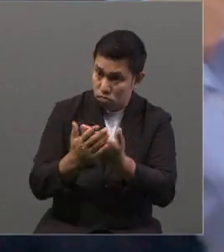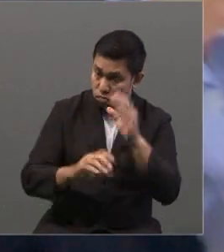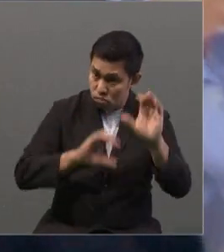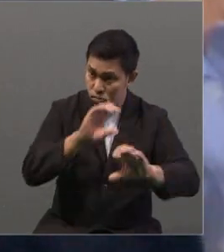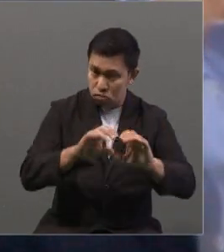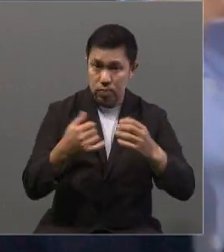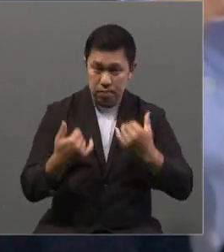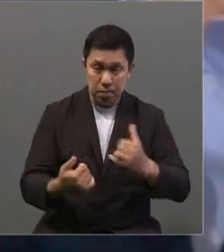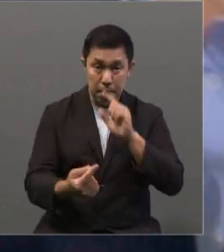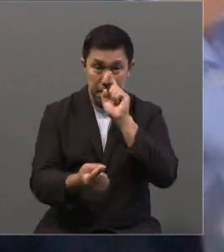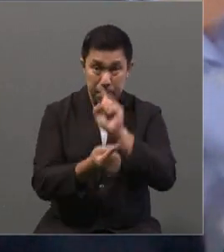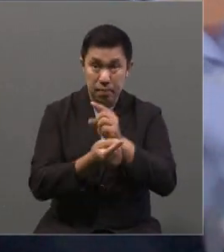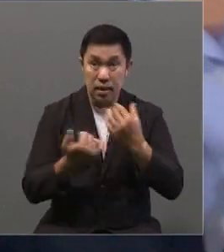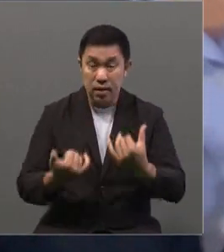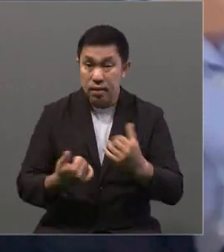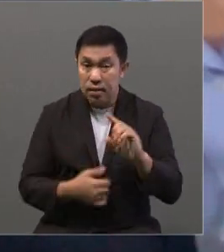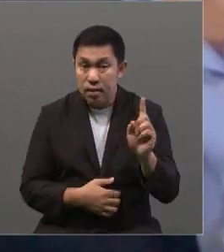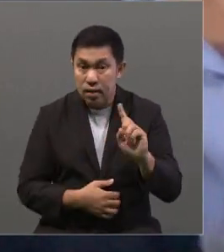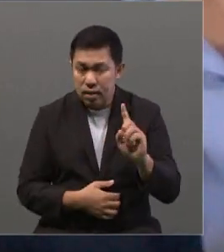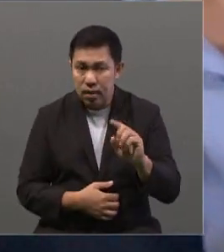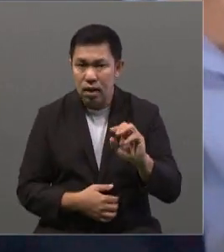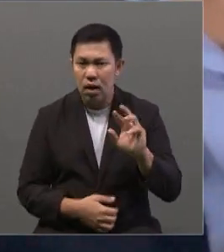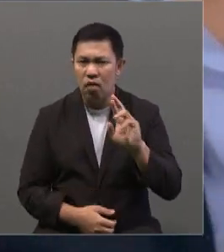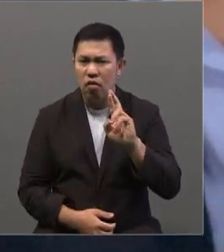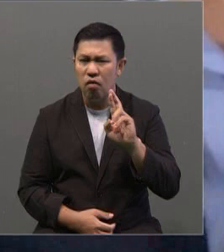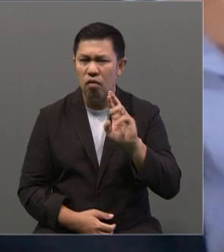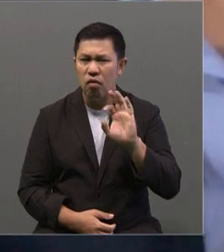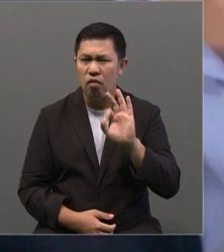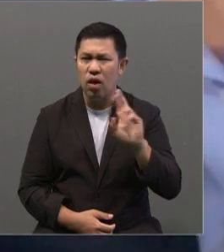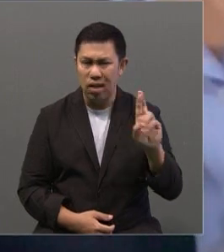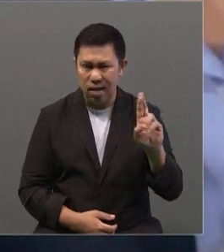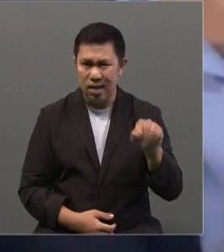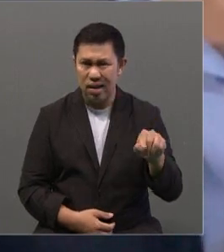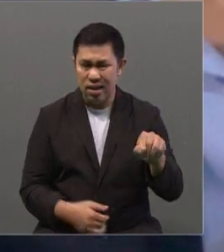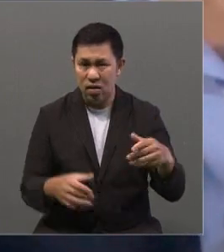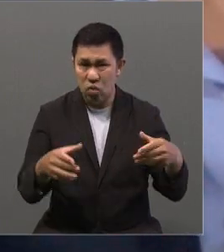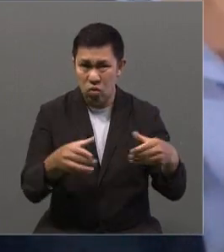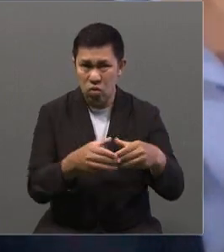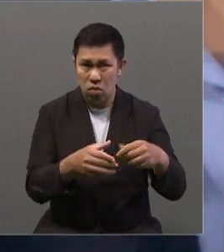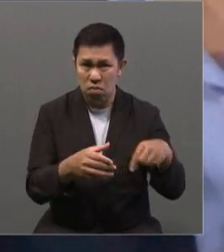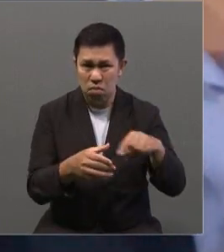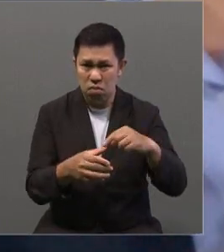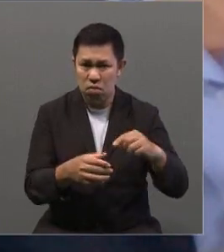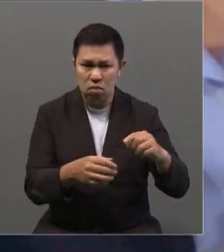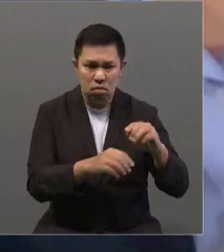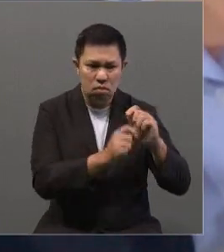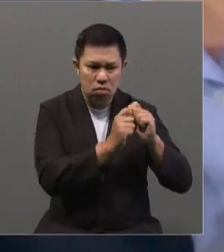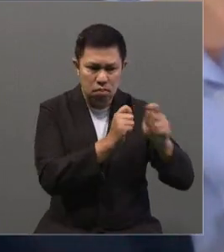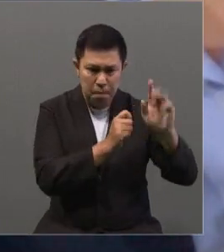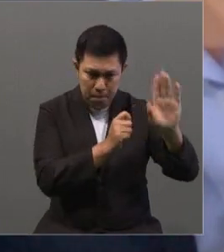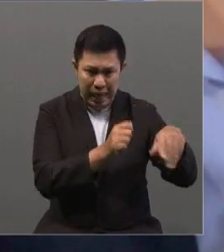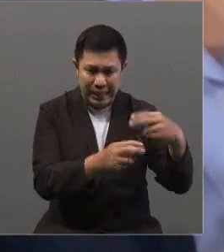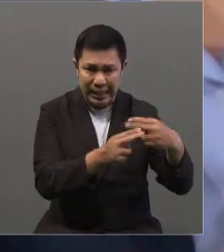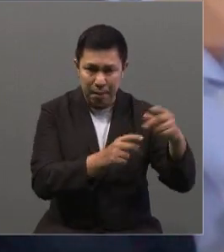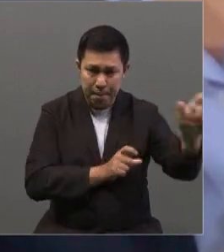ซึ่งเราเจอตอนนี้ใน Forex 3D เนี่ยมันมีการลักษณะใช้โนมินีมาตั้งแ